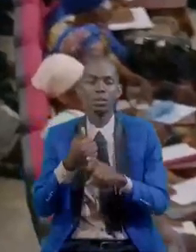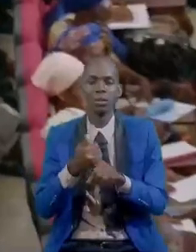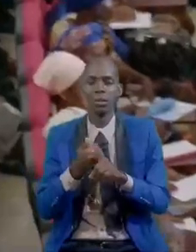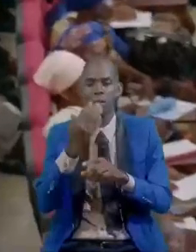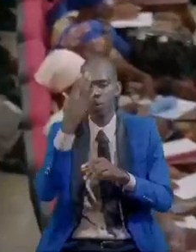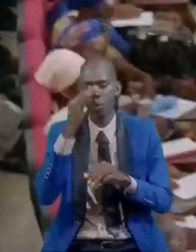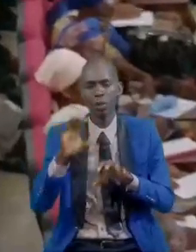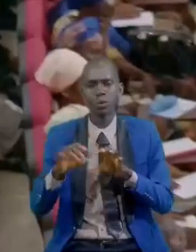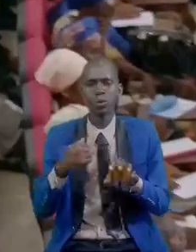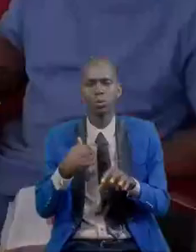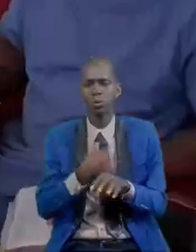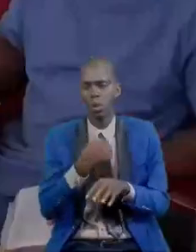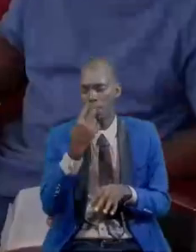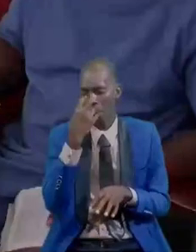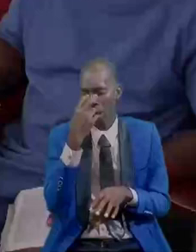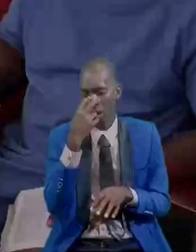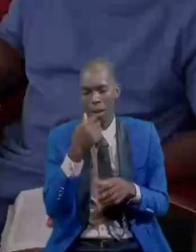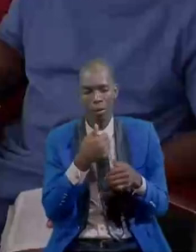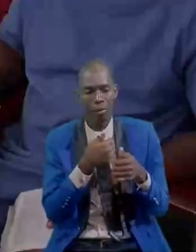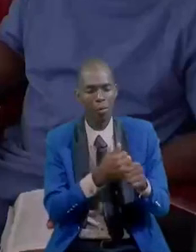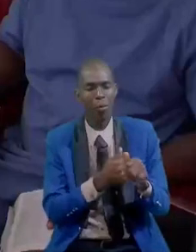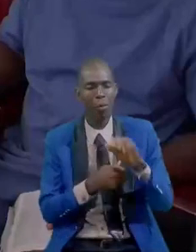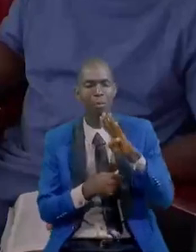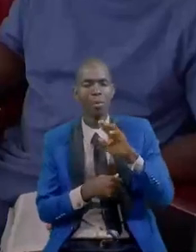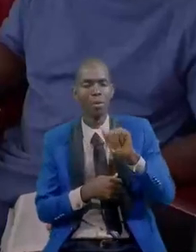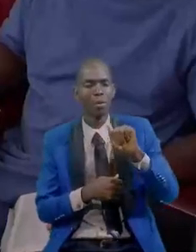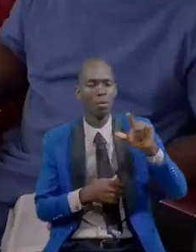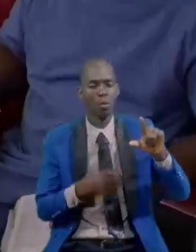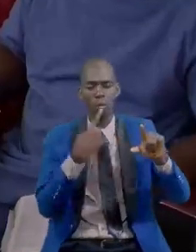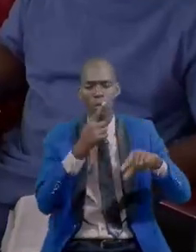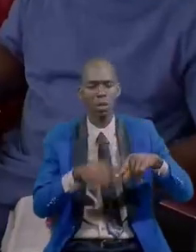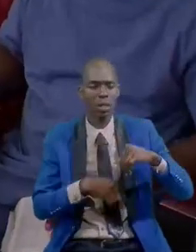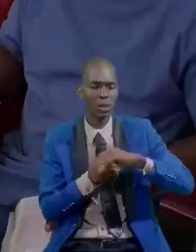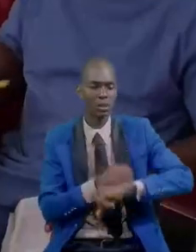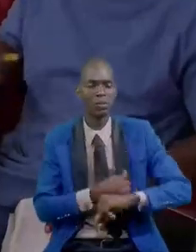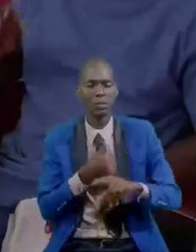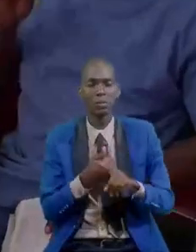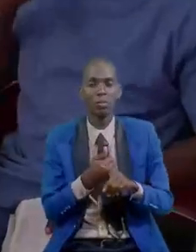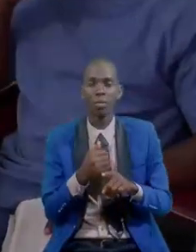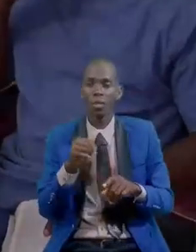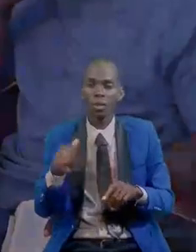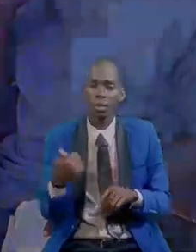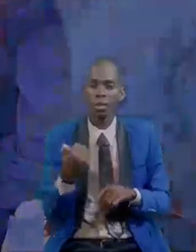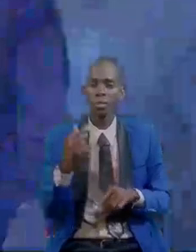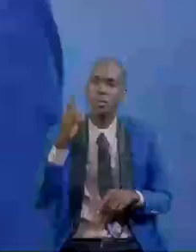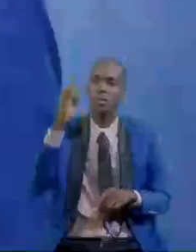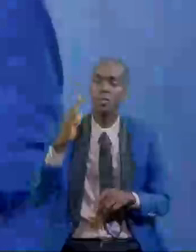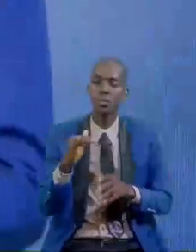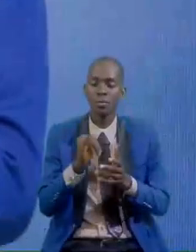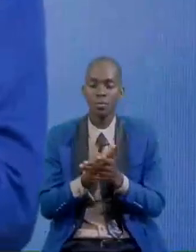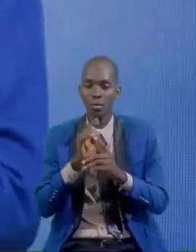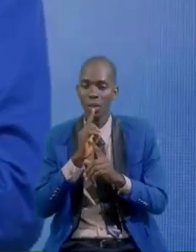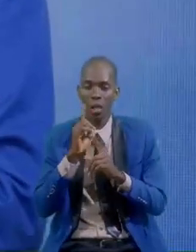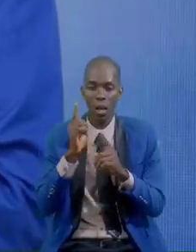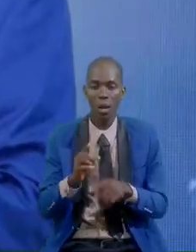Comment pouvons-nous suivre Baal aveuglément toutes ces années? Il ne peut pas se manifester. Le Dieu qui répond par le feu,